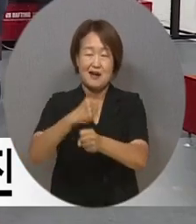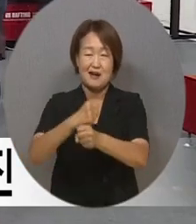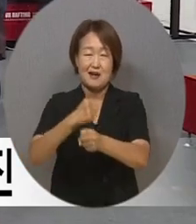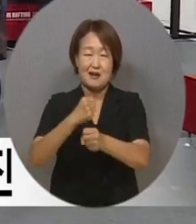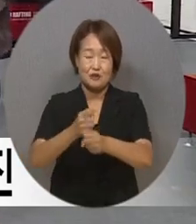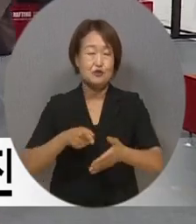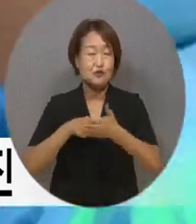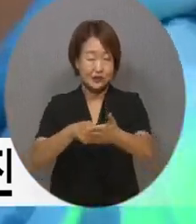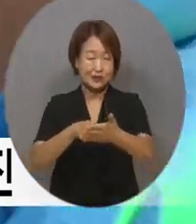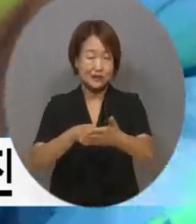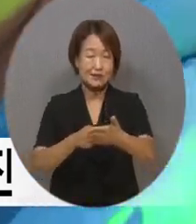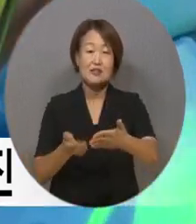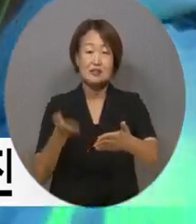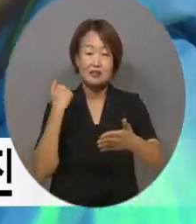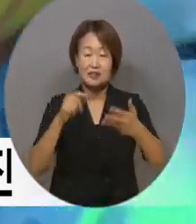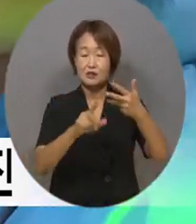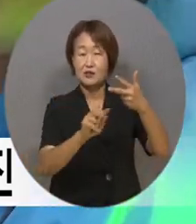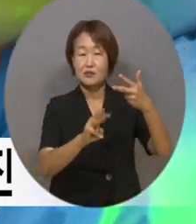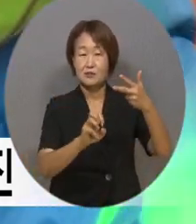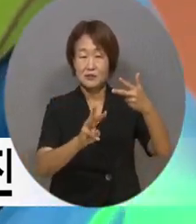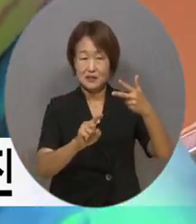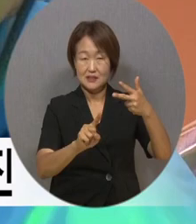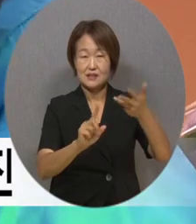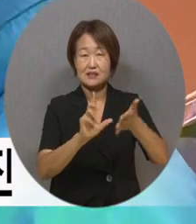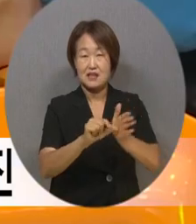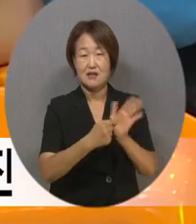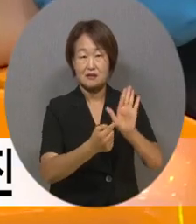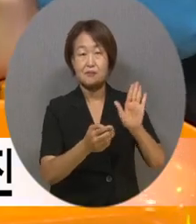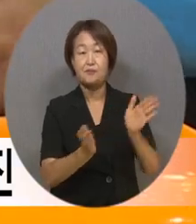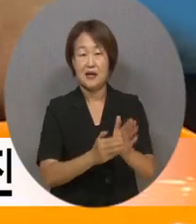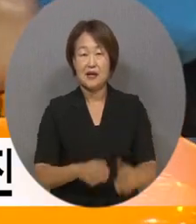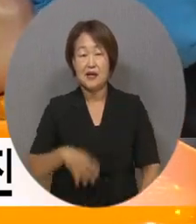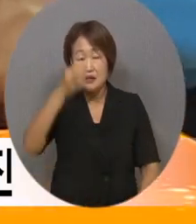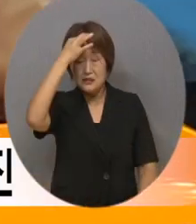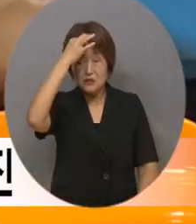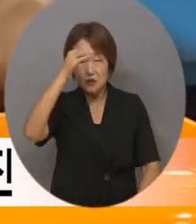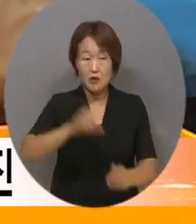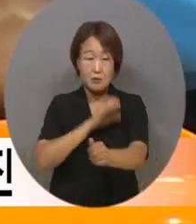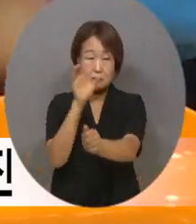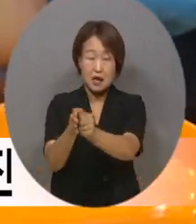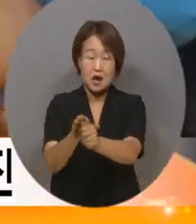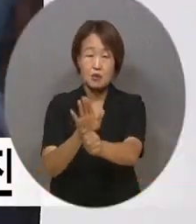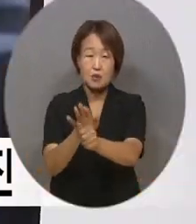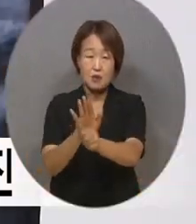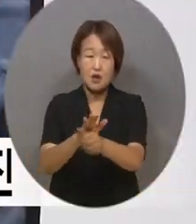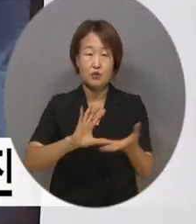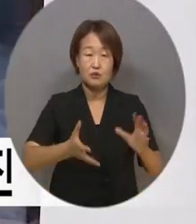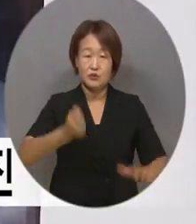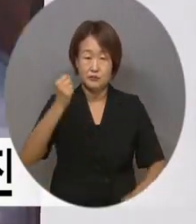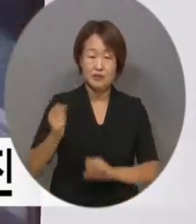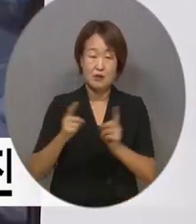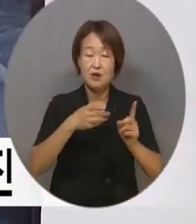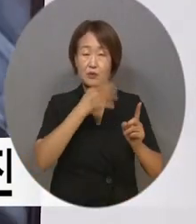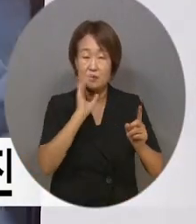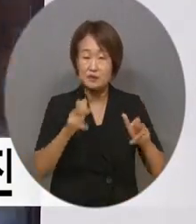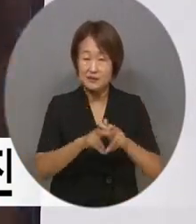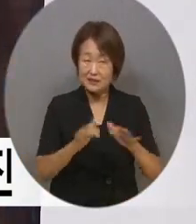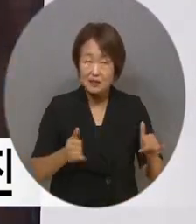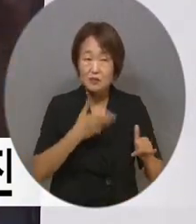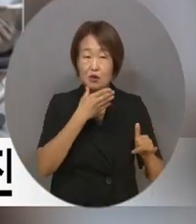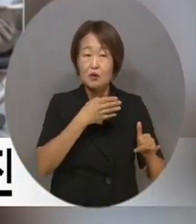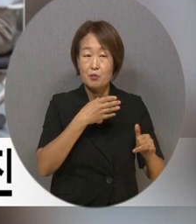추진한다고 지난달 31일 밝혔습니다 기술을 이전하는 보조기기는 국립재활원 노인 장애인